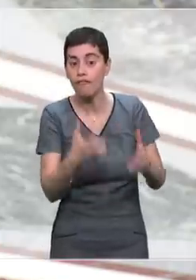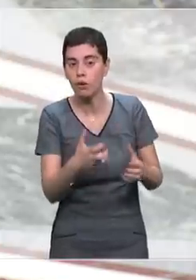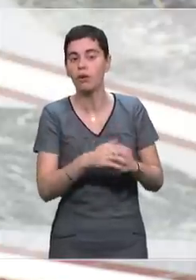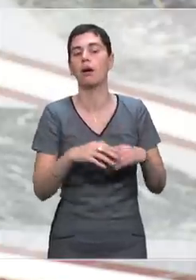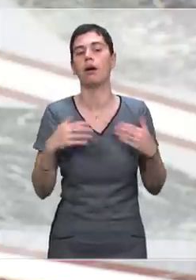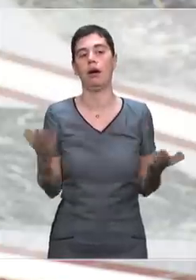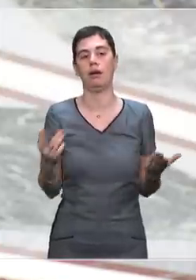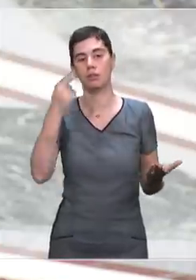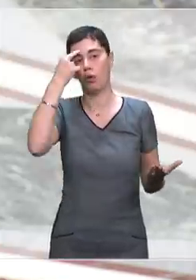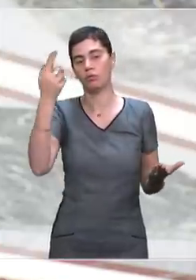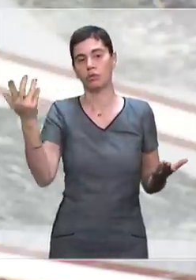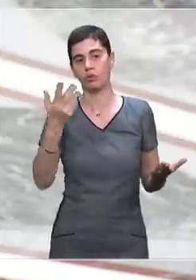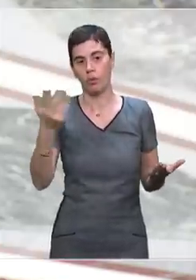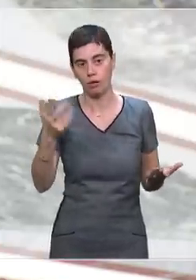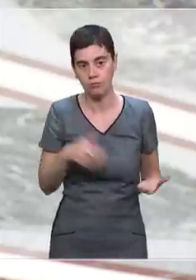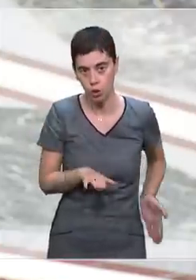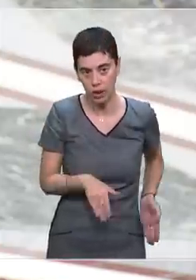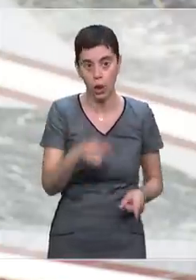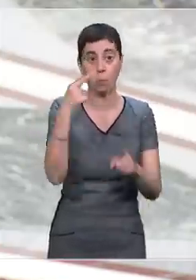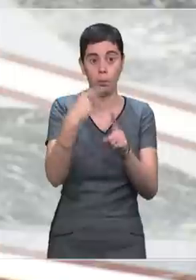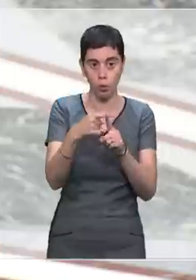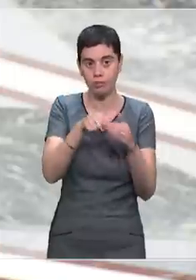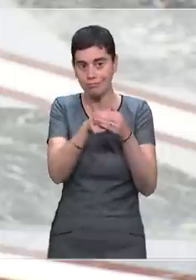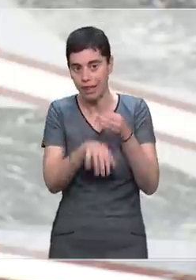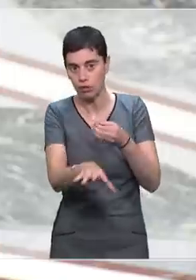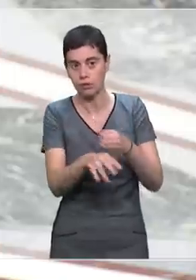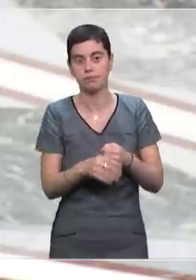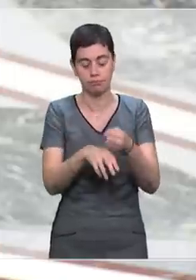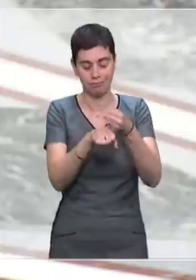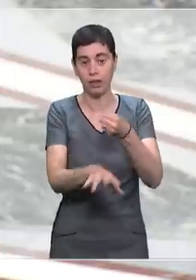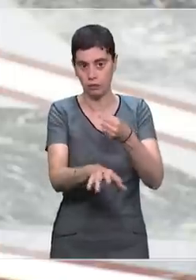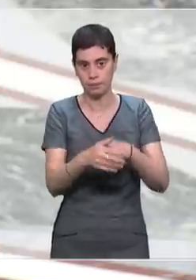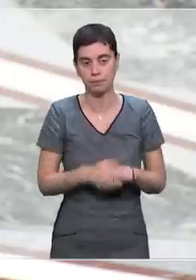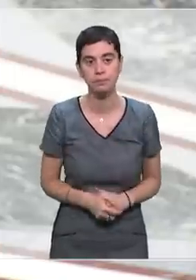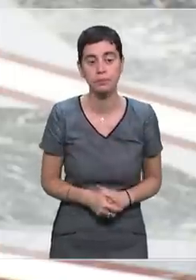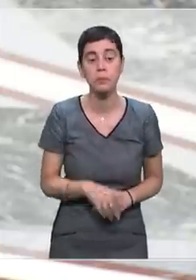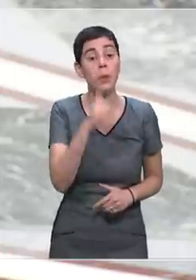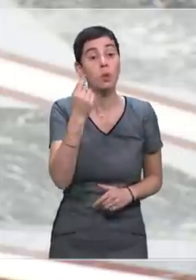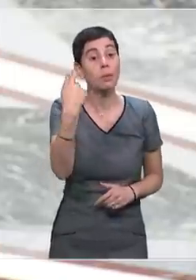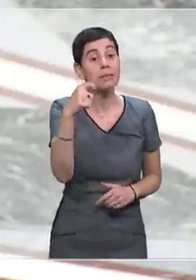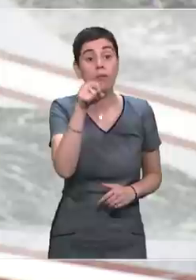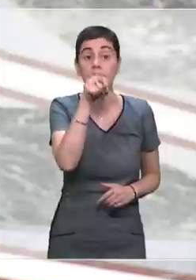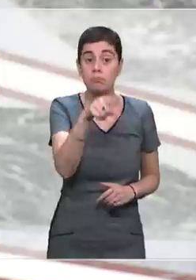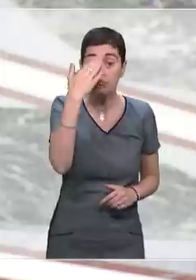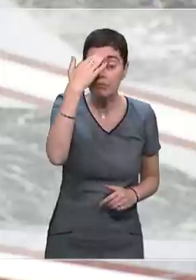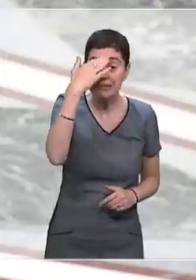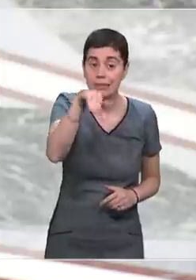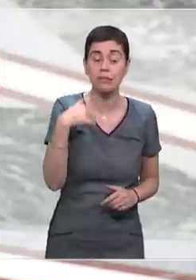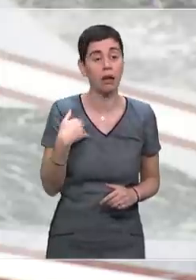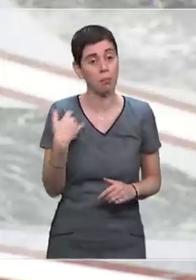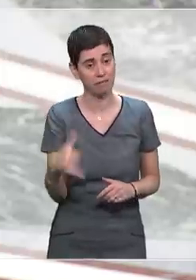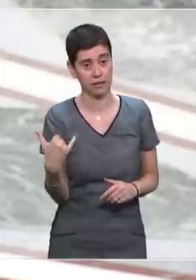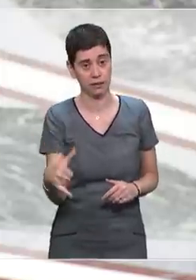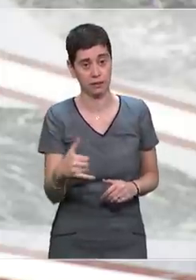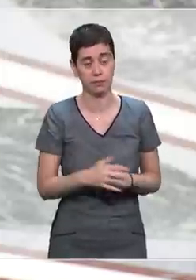en particulier à la Guyane et à Mayotte. Mais Monsieur le Président de Chassaigne, nous savons qu'il reste beaucoup de chemin à parcourir.